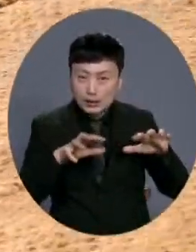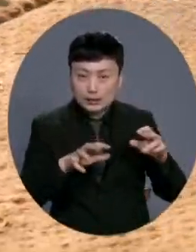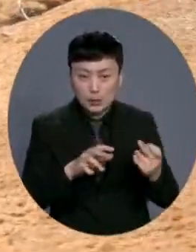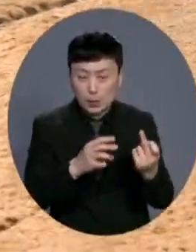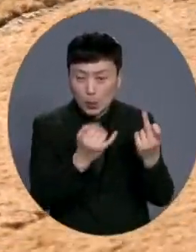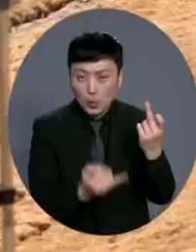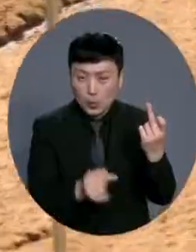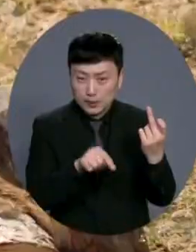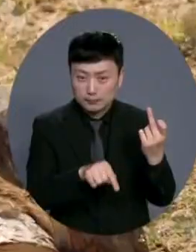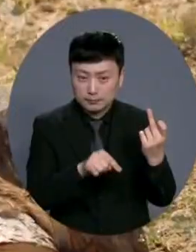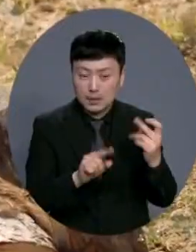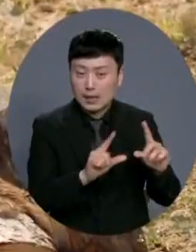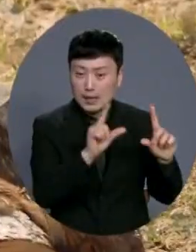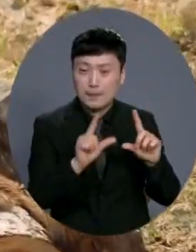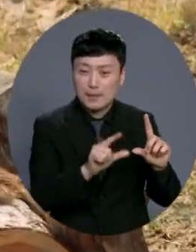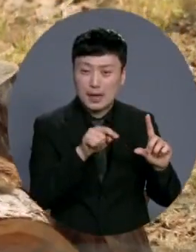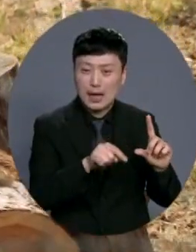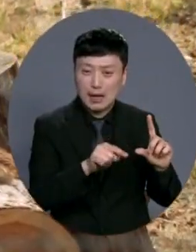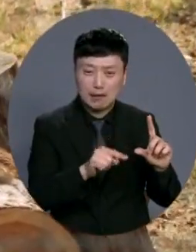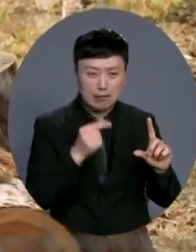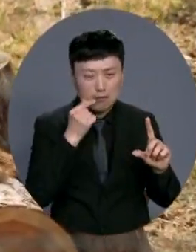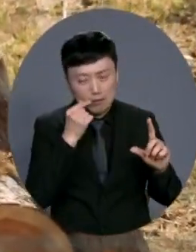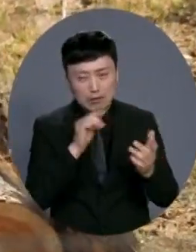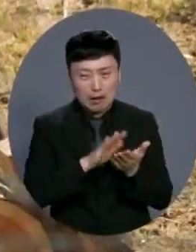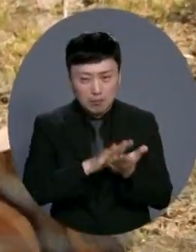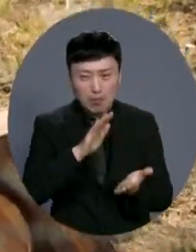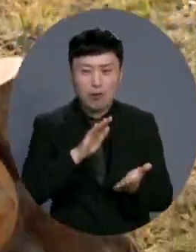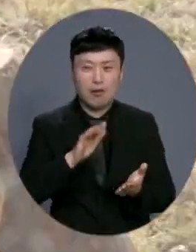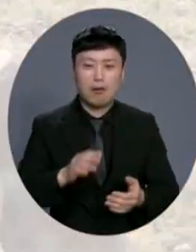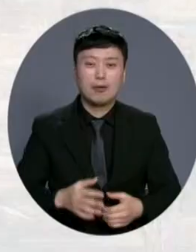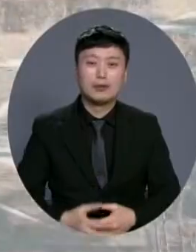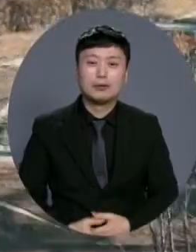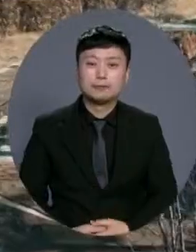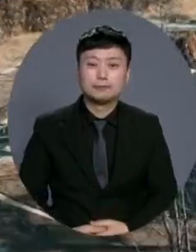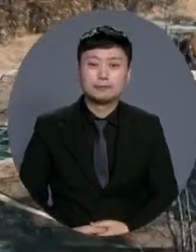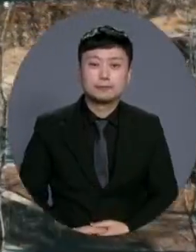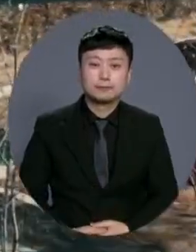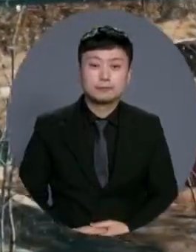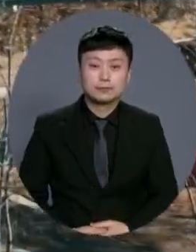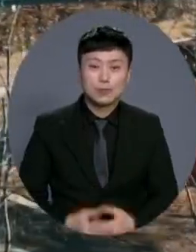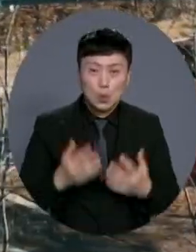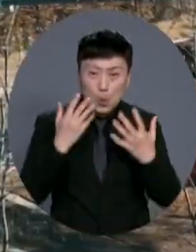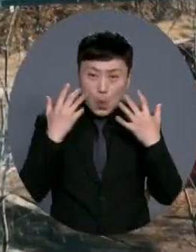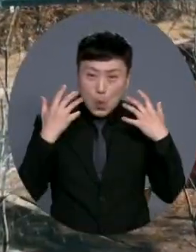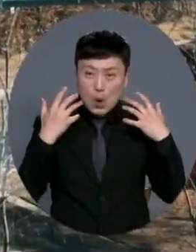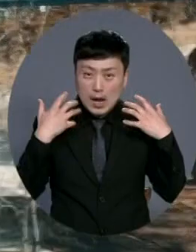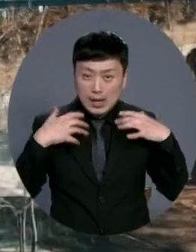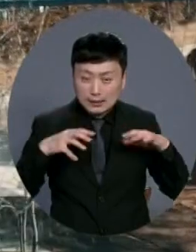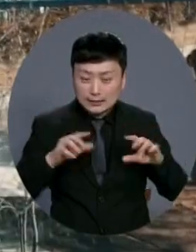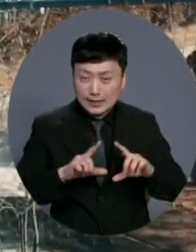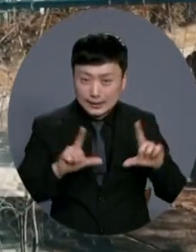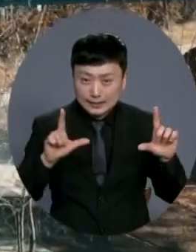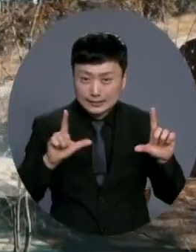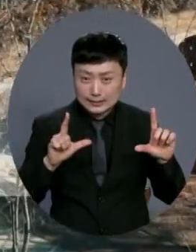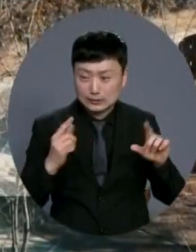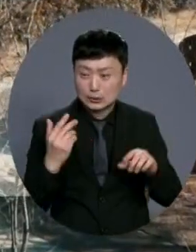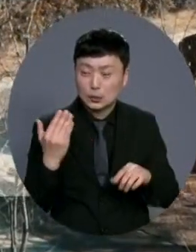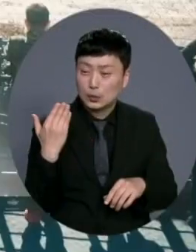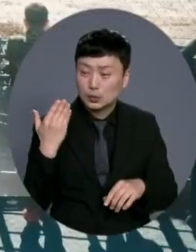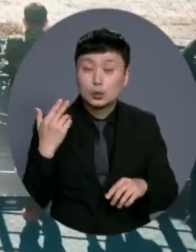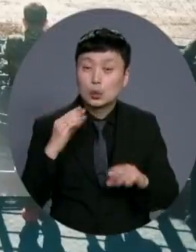백두대간에 살게 된 뒤에도 그 인기가 식지 않았습니다 호랑님의 생일 잔치가 열렸던 지난